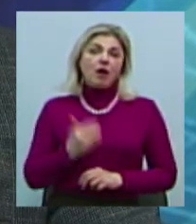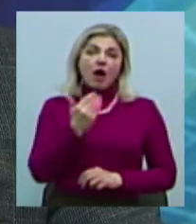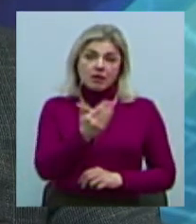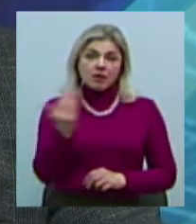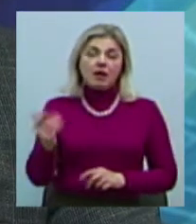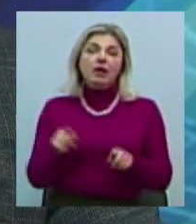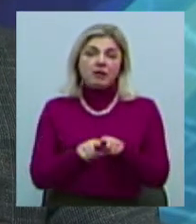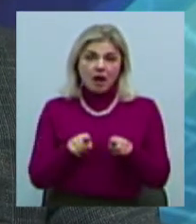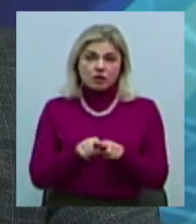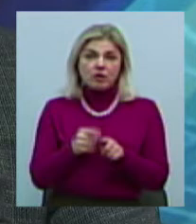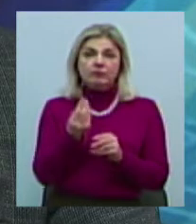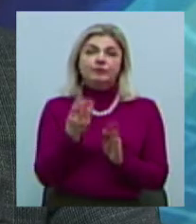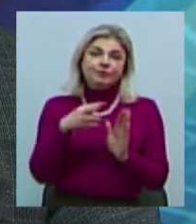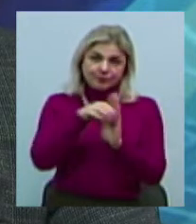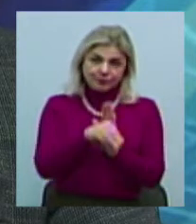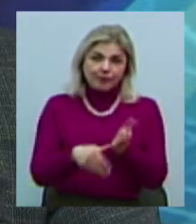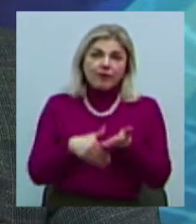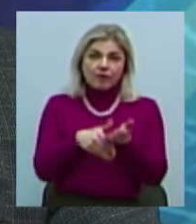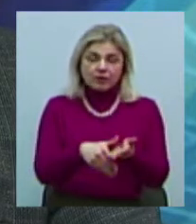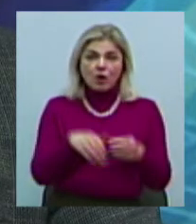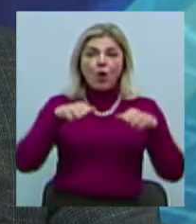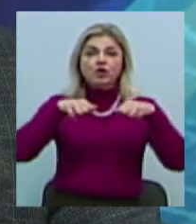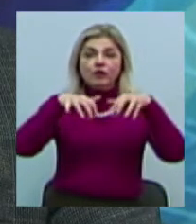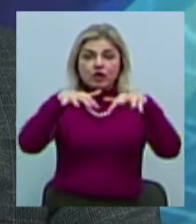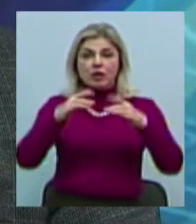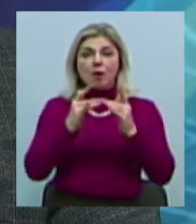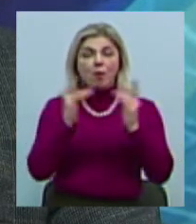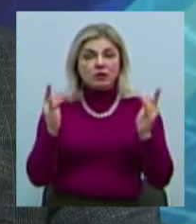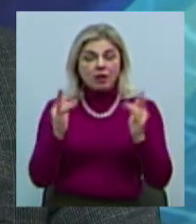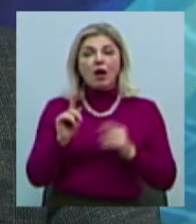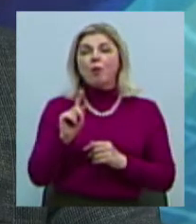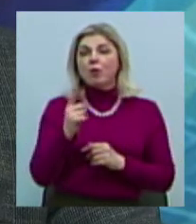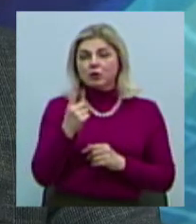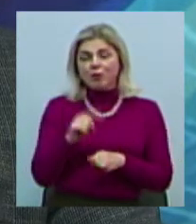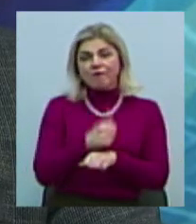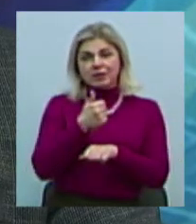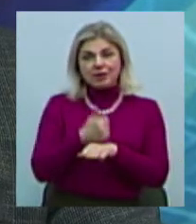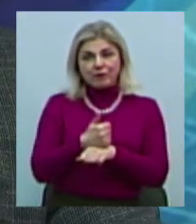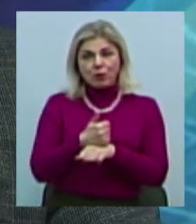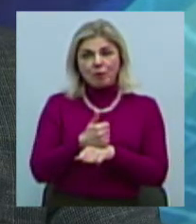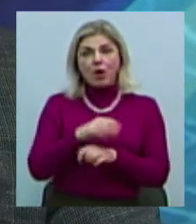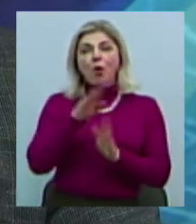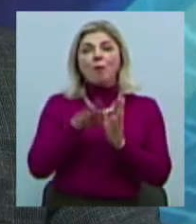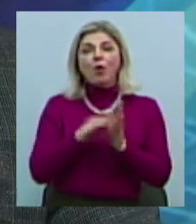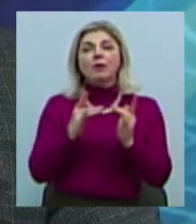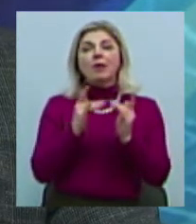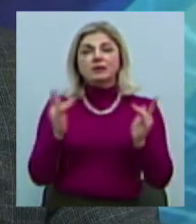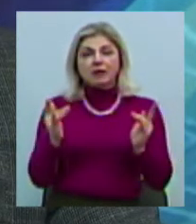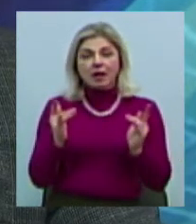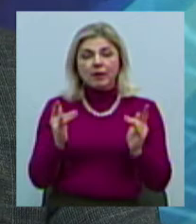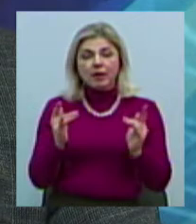также софинансировали освещение моста, поскольку в основном под мостами ходят